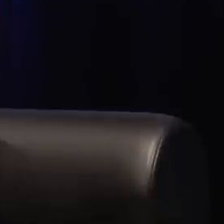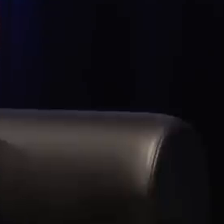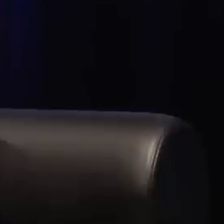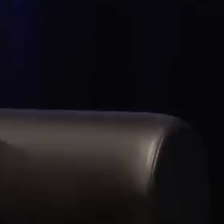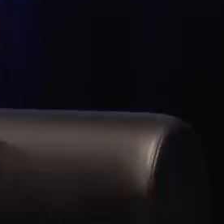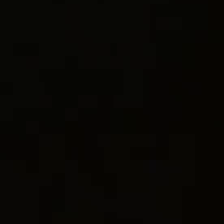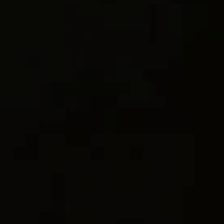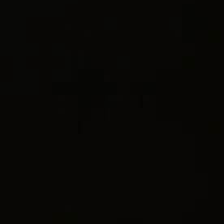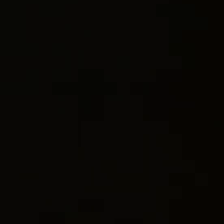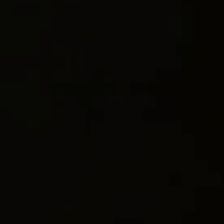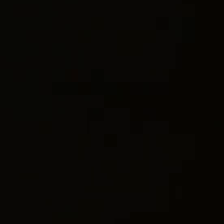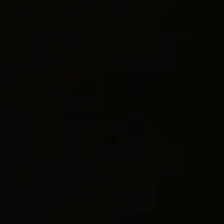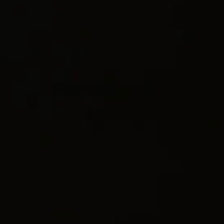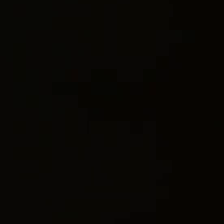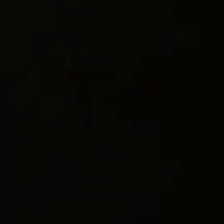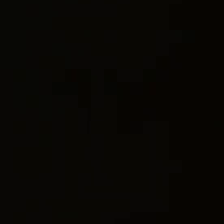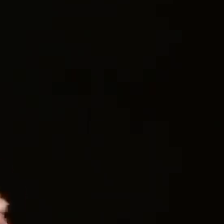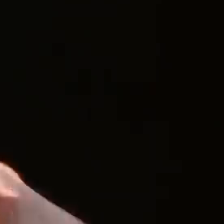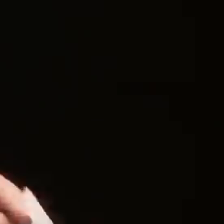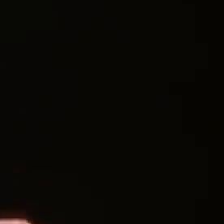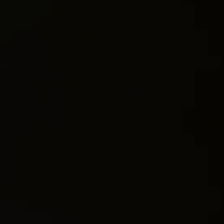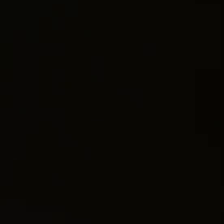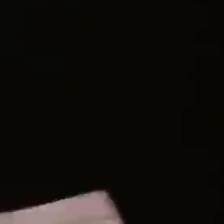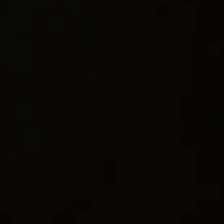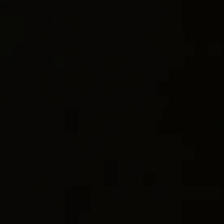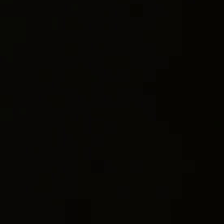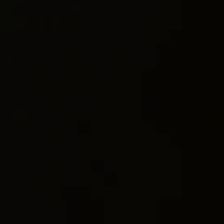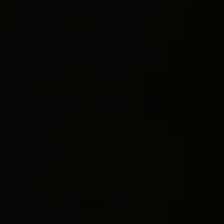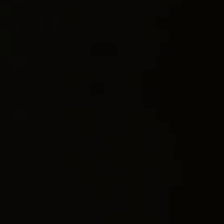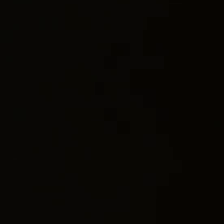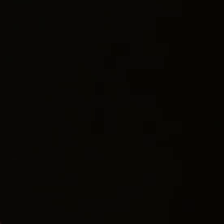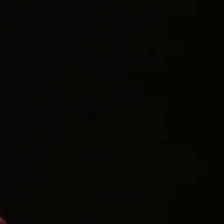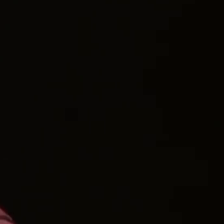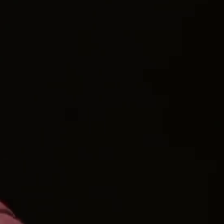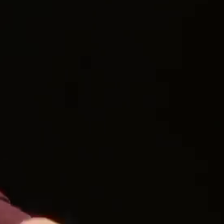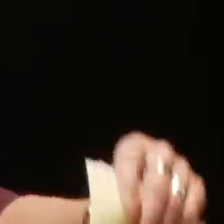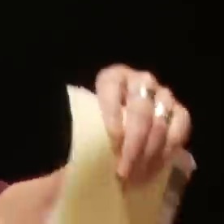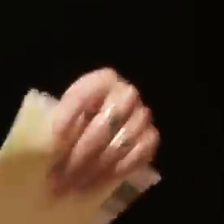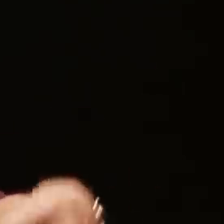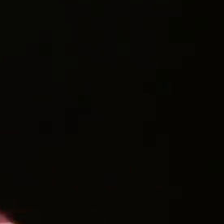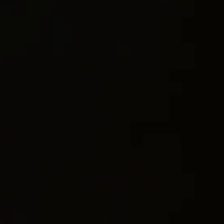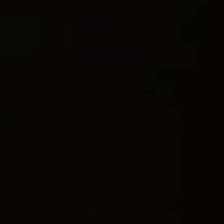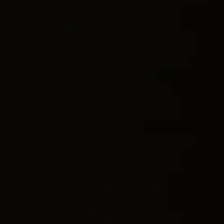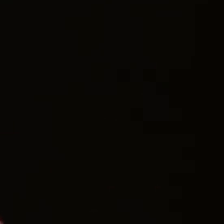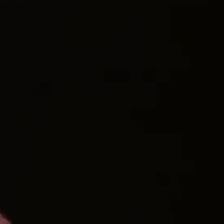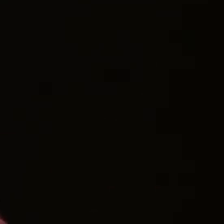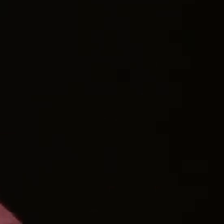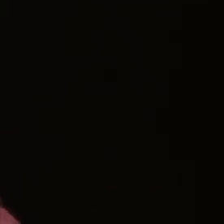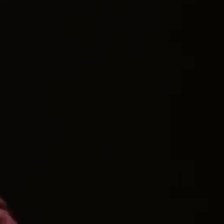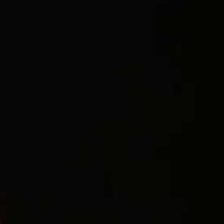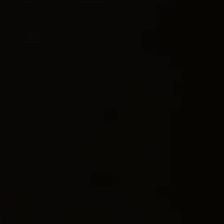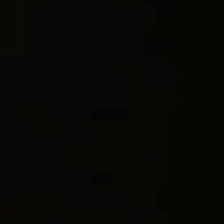Hein ? Et donc, le duathlon, on peut dire un mot ? Parce que moi, je ne connaissais pas le duathlon avant d'avoir un petit peu